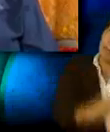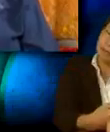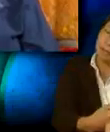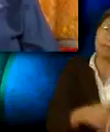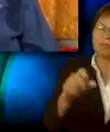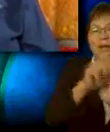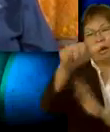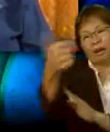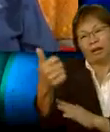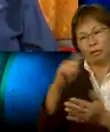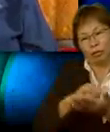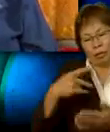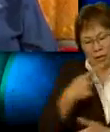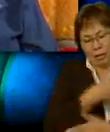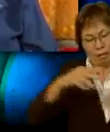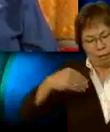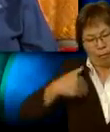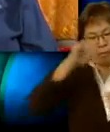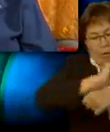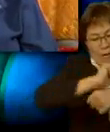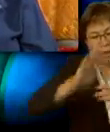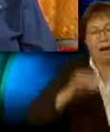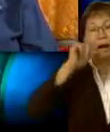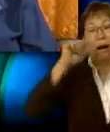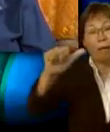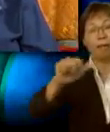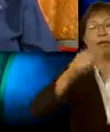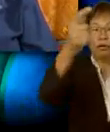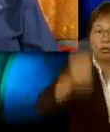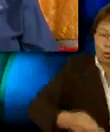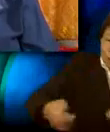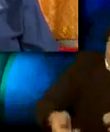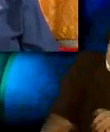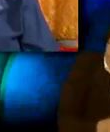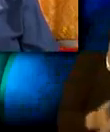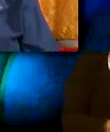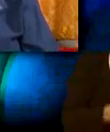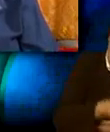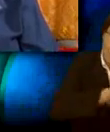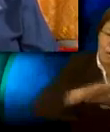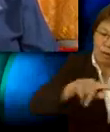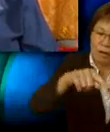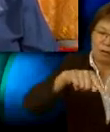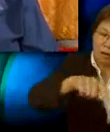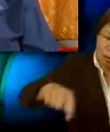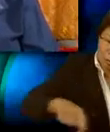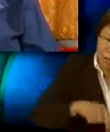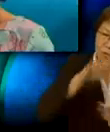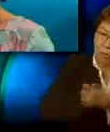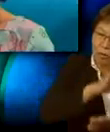masa. Selain itu, kita juga mempunyai pekerja-pekerja am seperti tukang sapu yang membersihkan kawasan